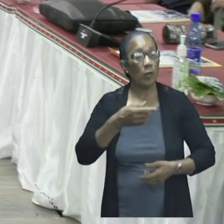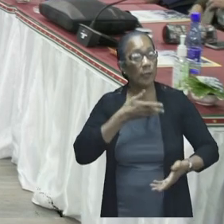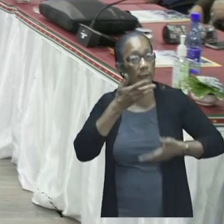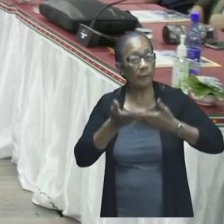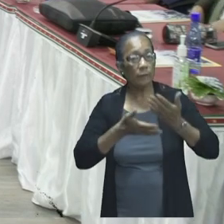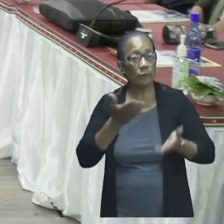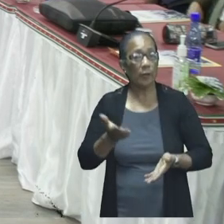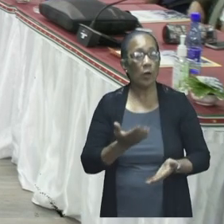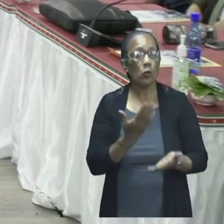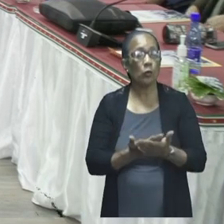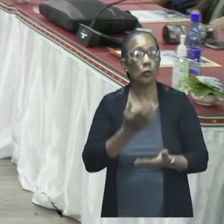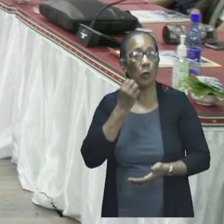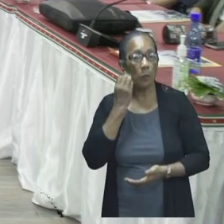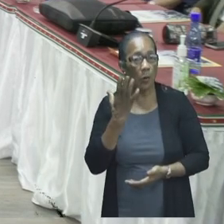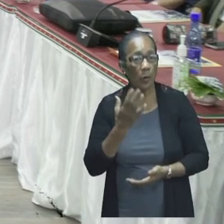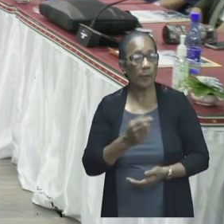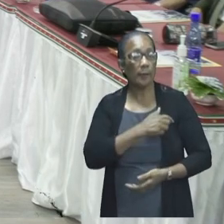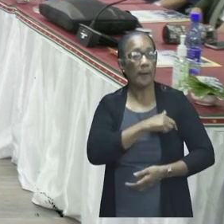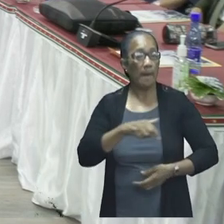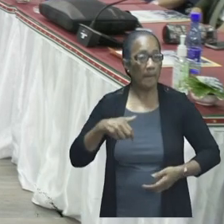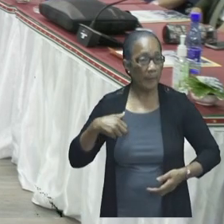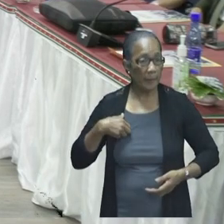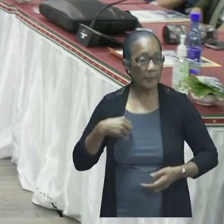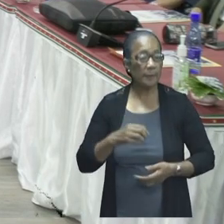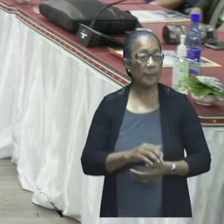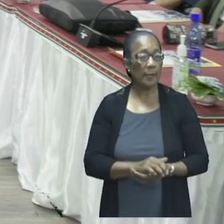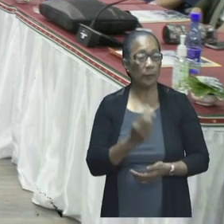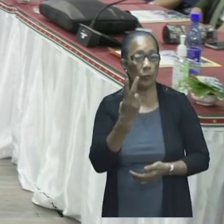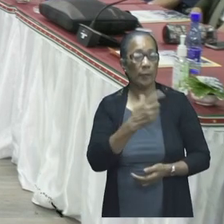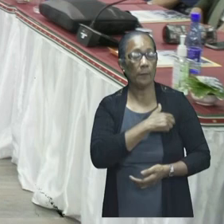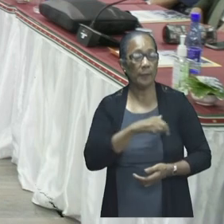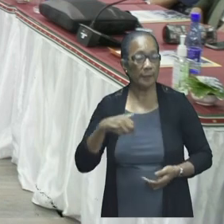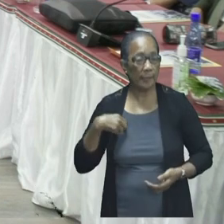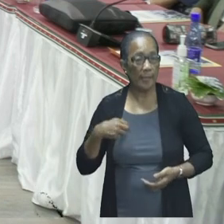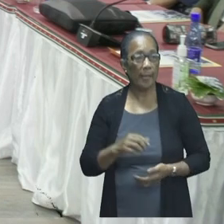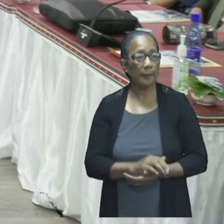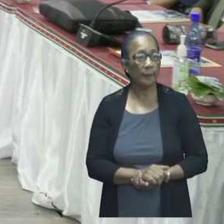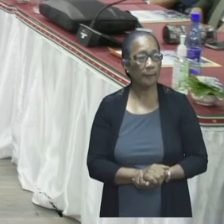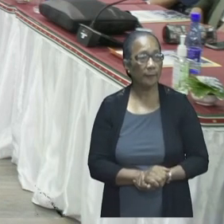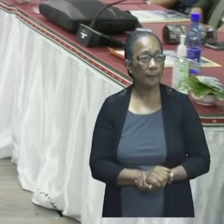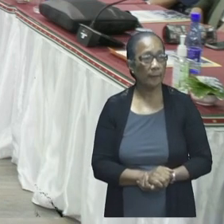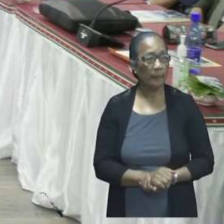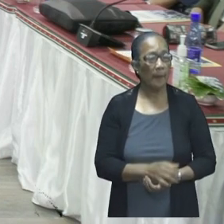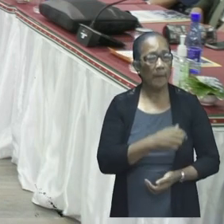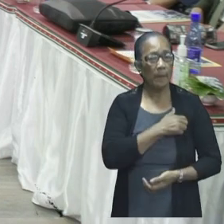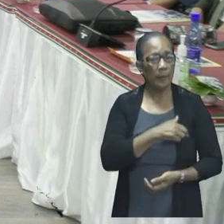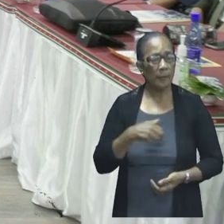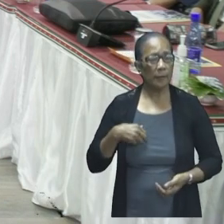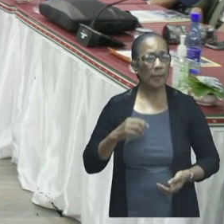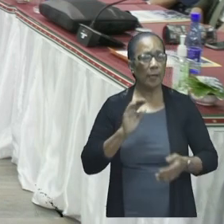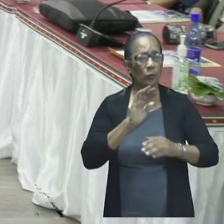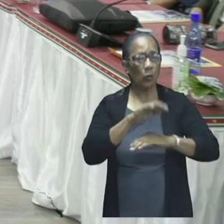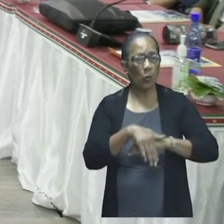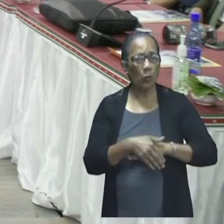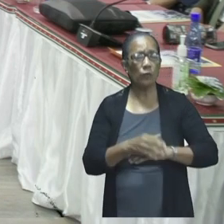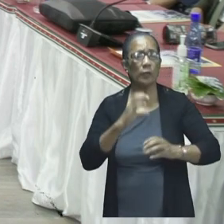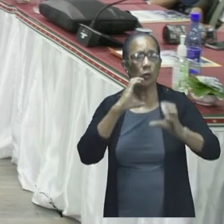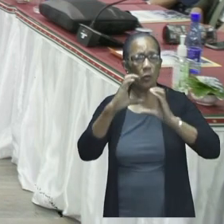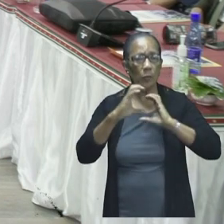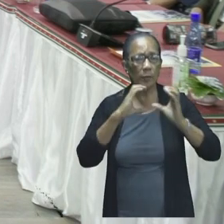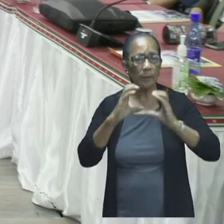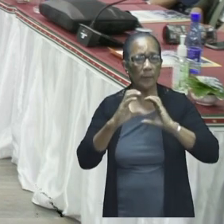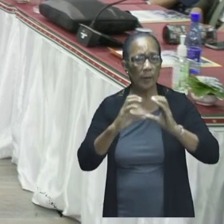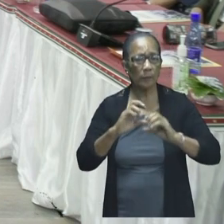goedemorgen president i should be citeer president met betrekking tot de communicatie over